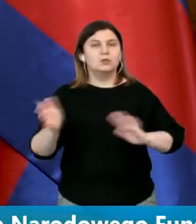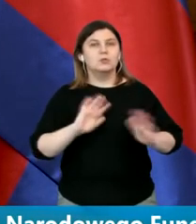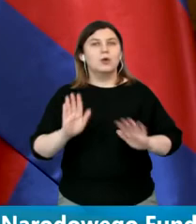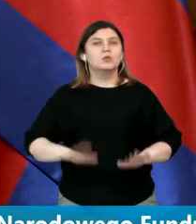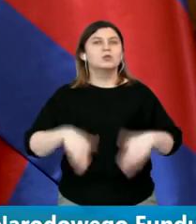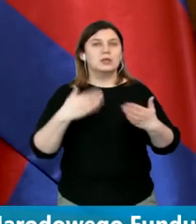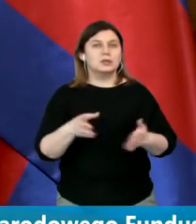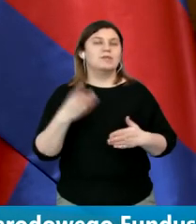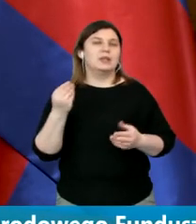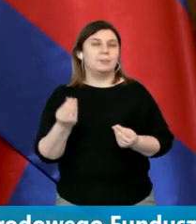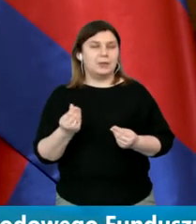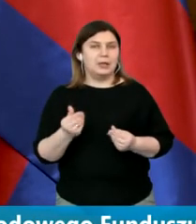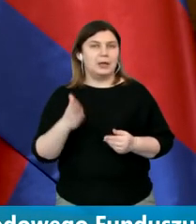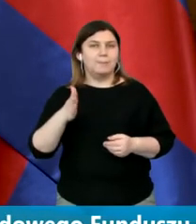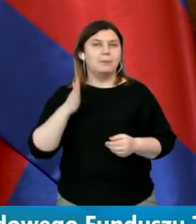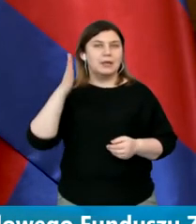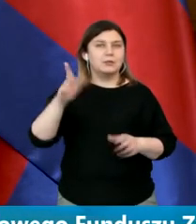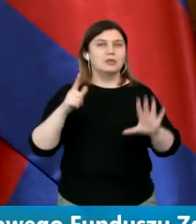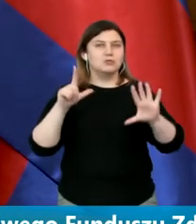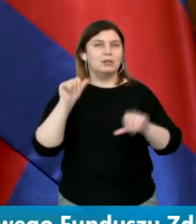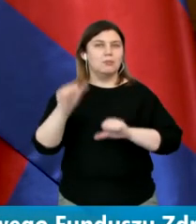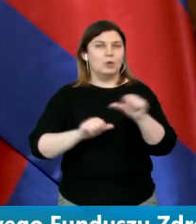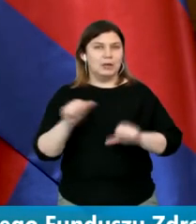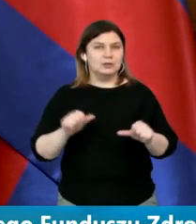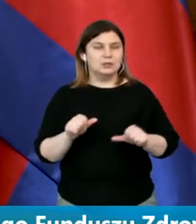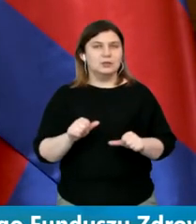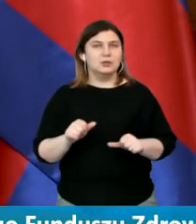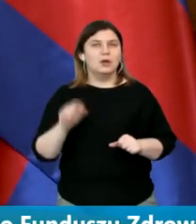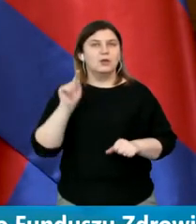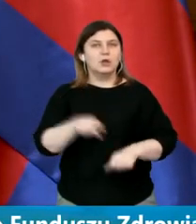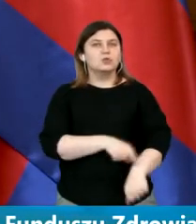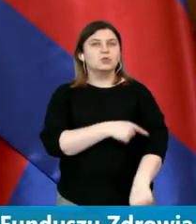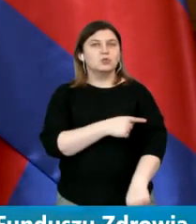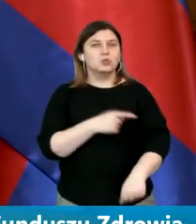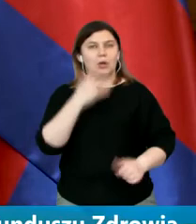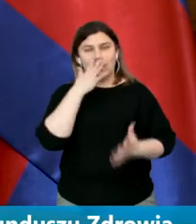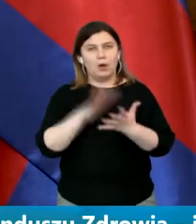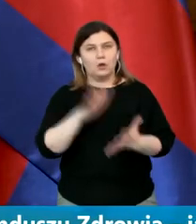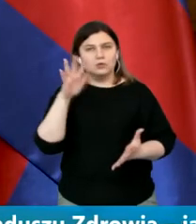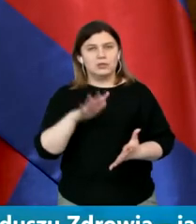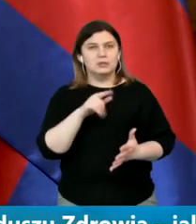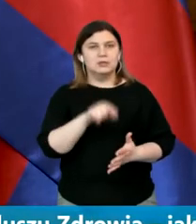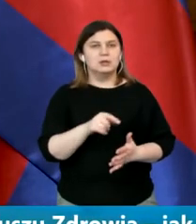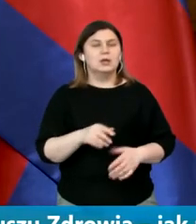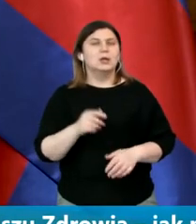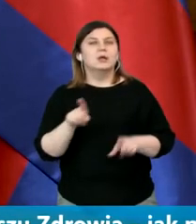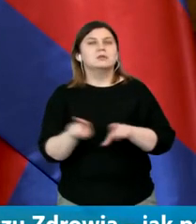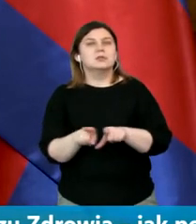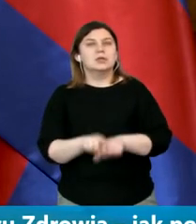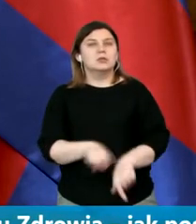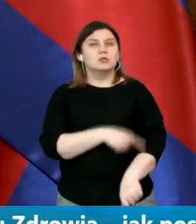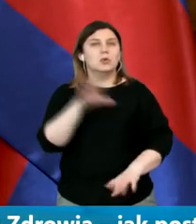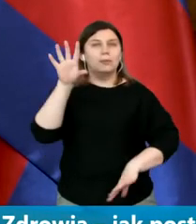tych środków w perspektywie 7 lat jest taki, że one dość długo podlegają ocenie. Dość długo też są